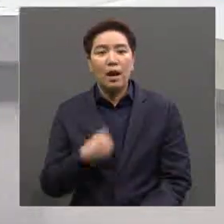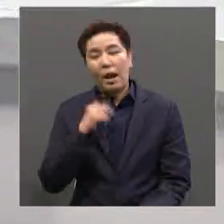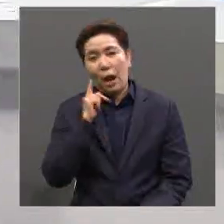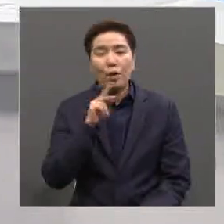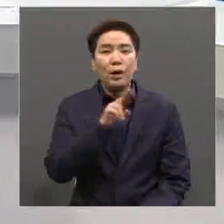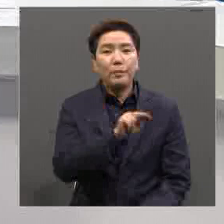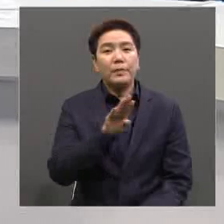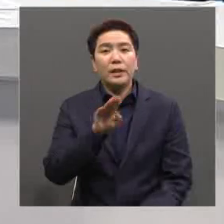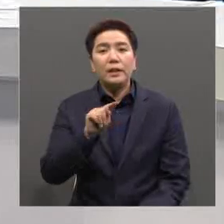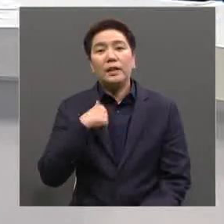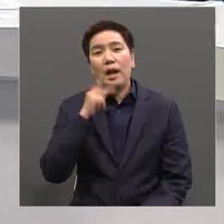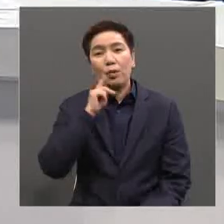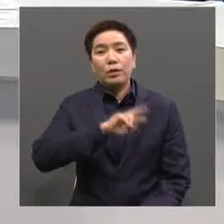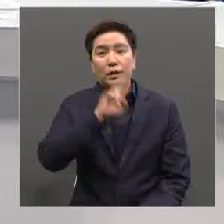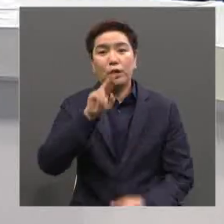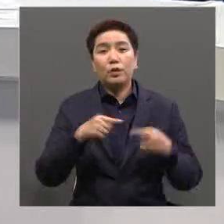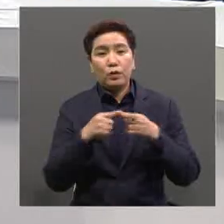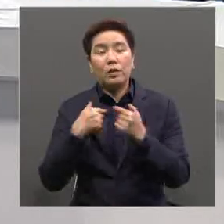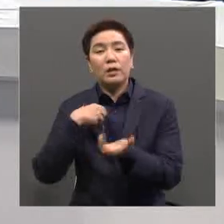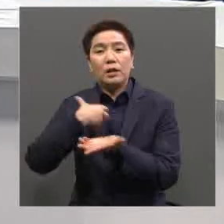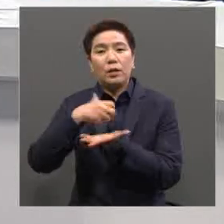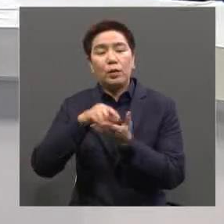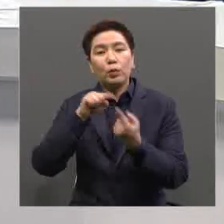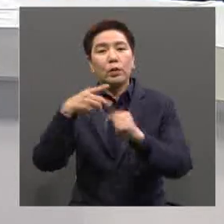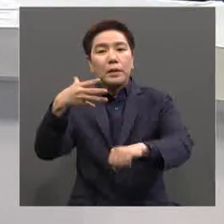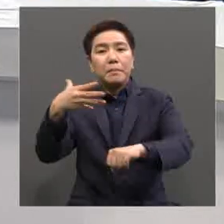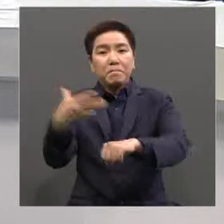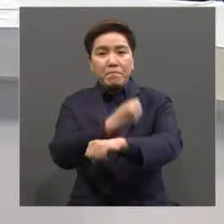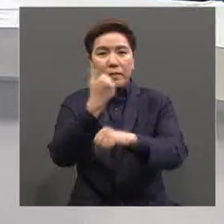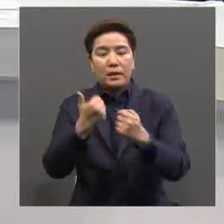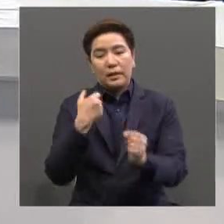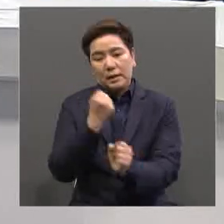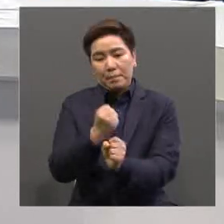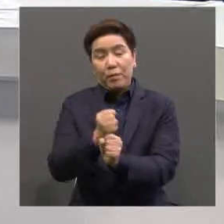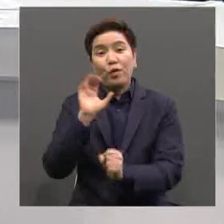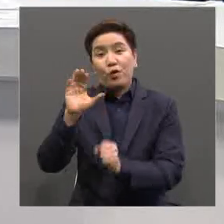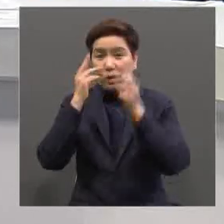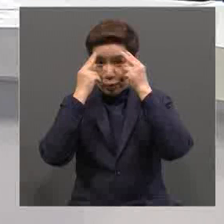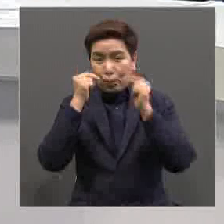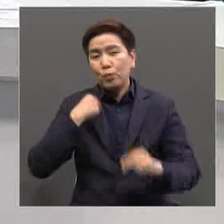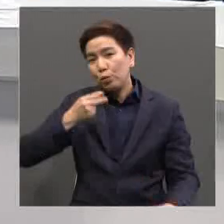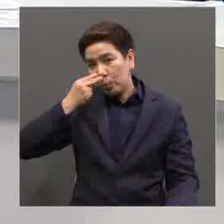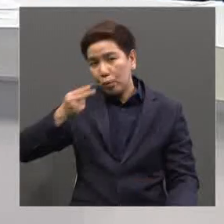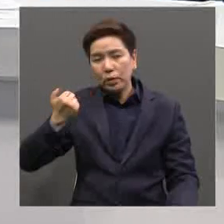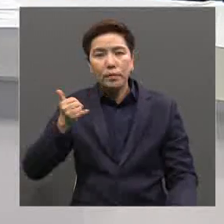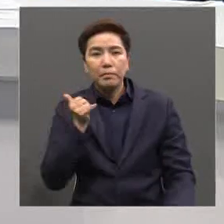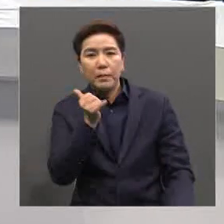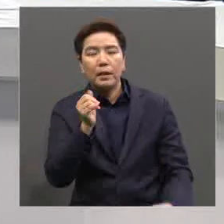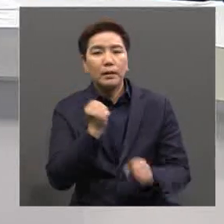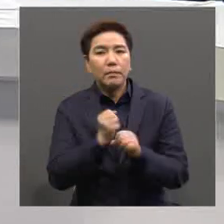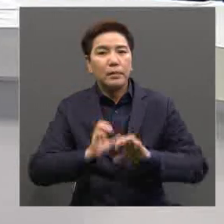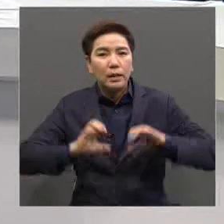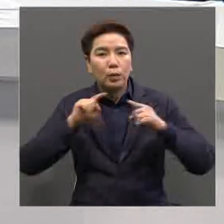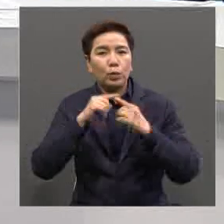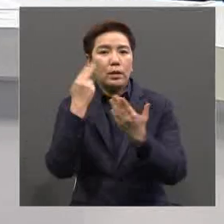กลับมาติดตาม NVT News ภาคเที่ยงกันต่อนะครับอย่างที่บอกไปเรื่องของการบ้านการเมืองวันนี้ดูภารกิจท่านนายกรัฐมนตรีกันก่อนนะครับไปตรวจราชการ